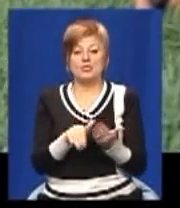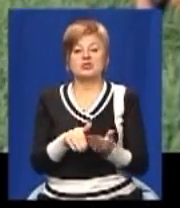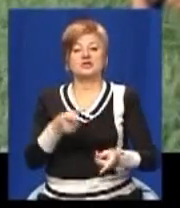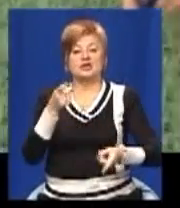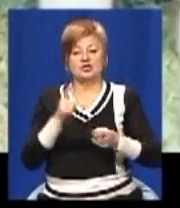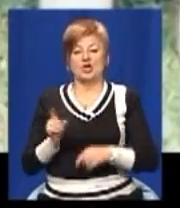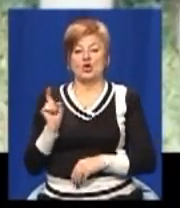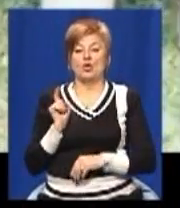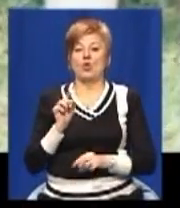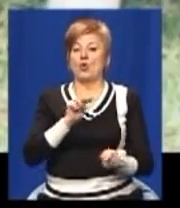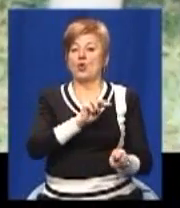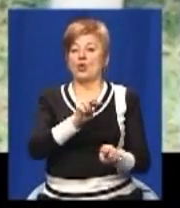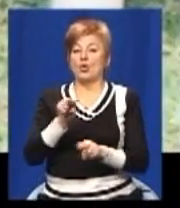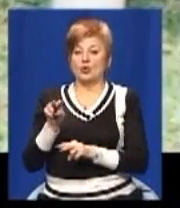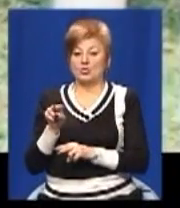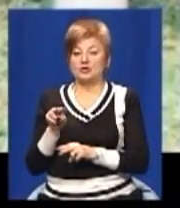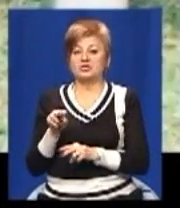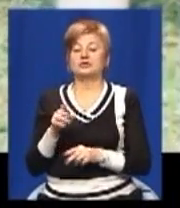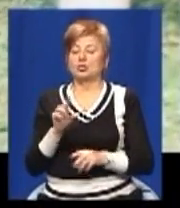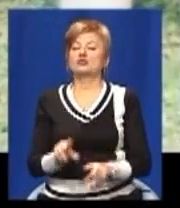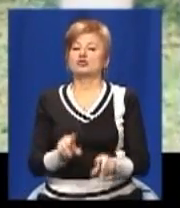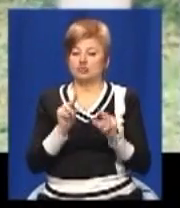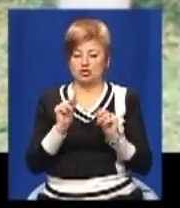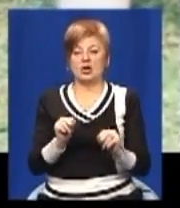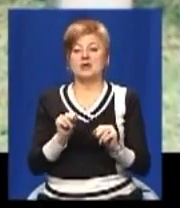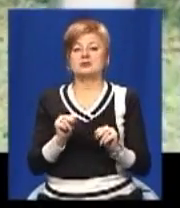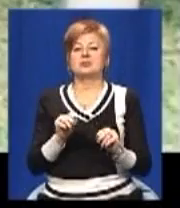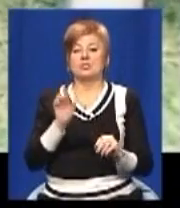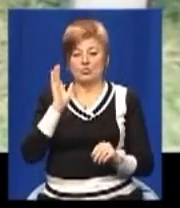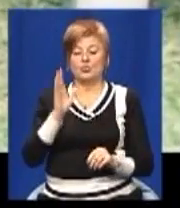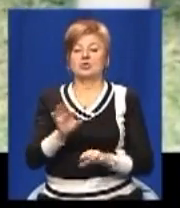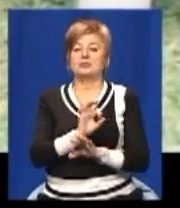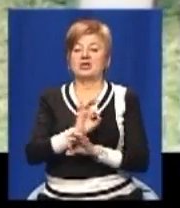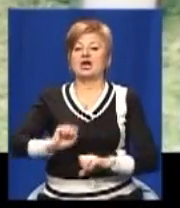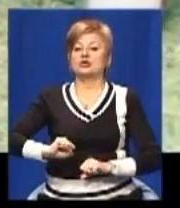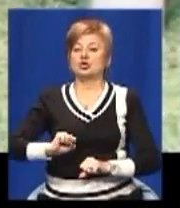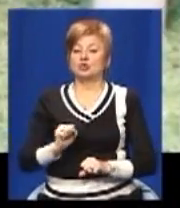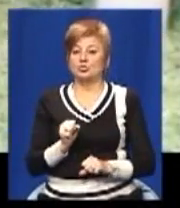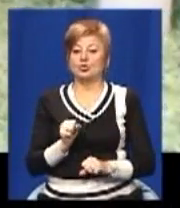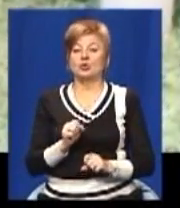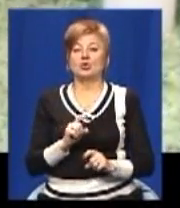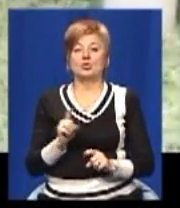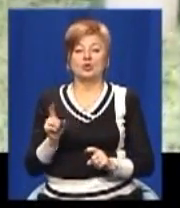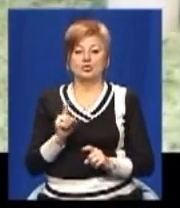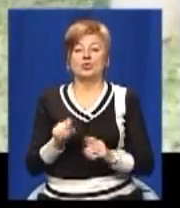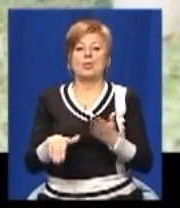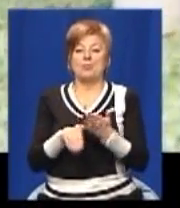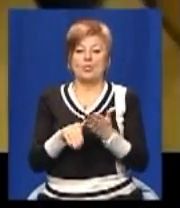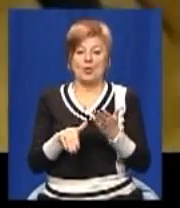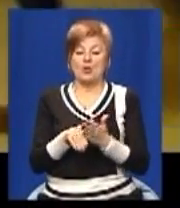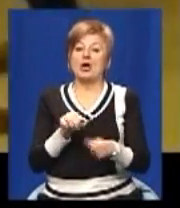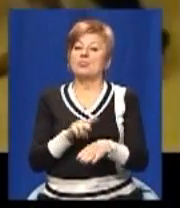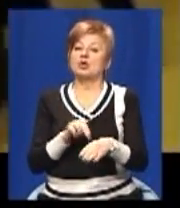справжній охоронець. Завдяки ж своїй відданості вона може стати прекрасним другом. Добермани чудово допомагають